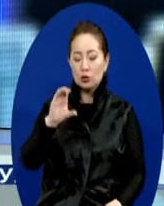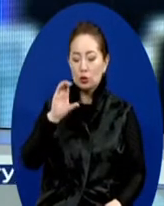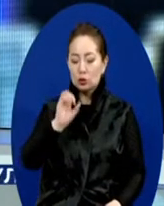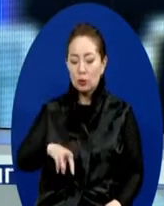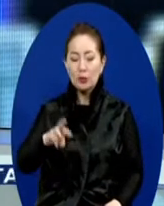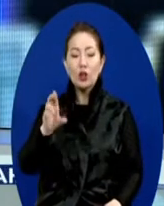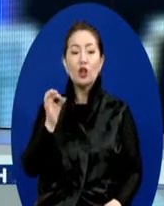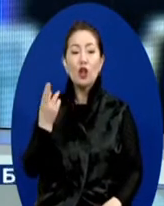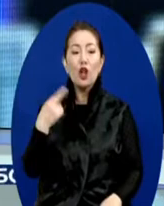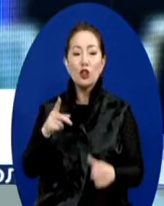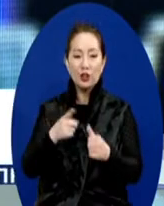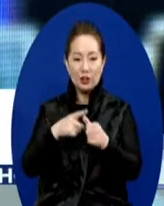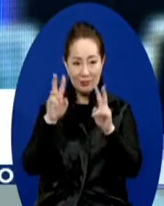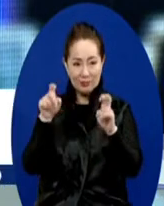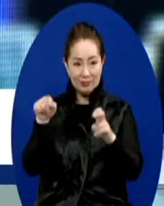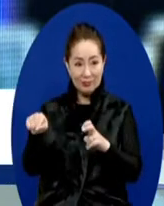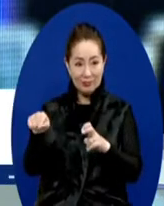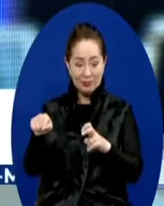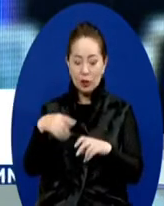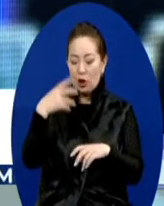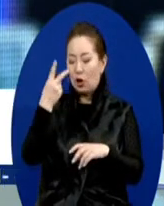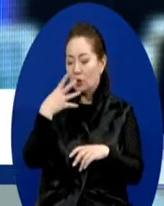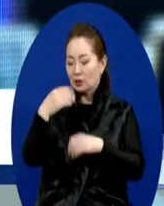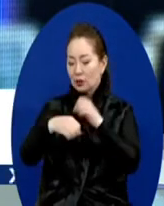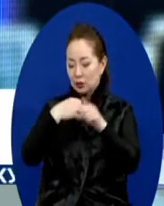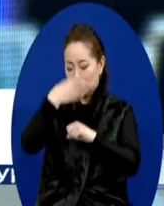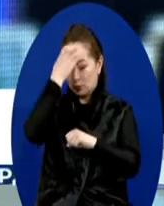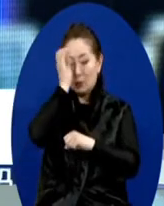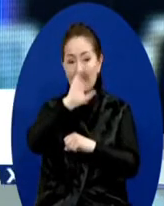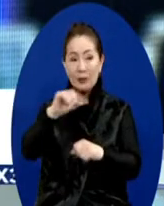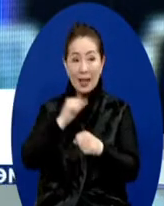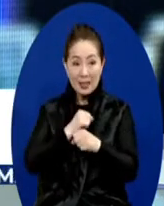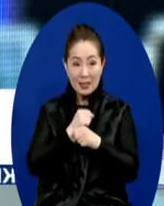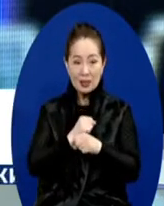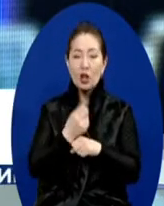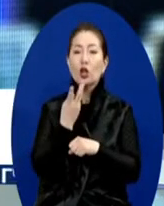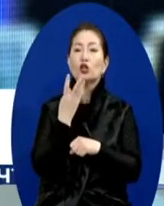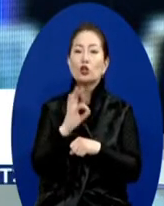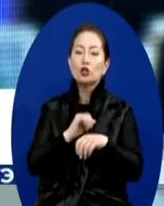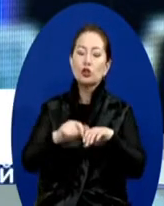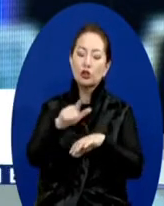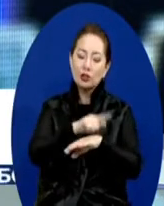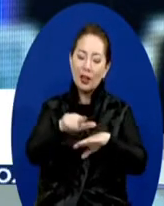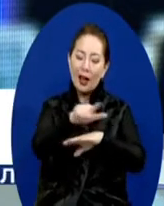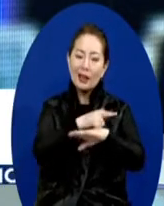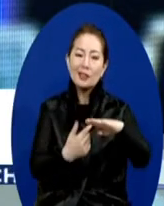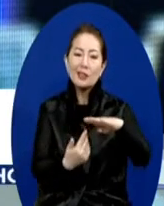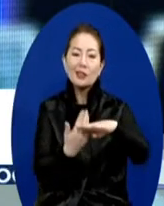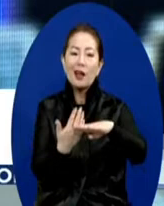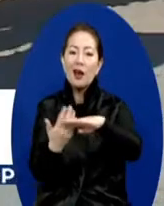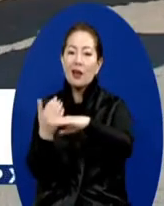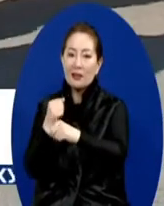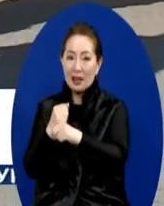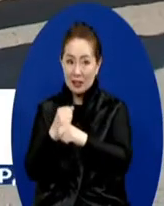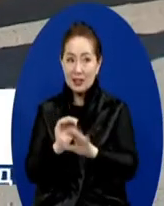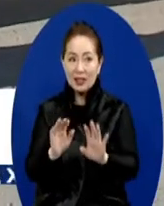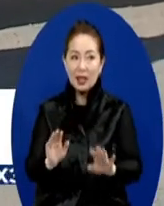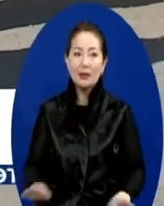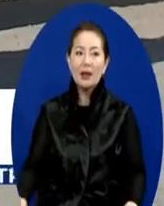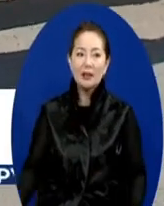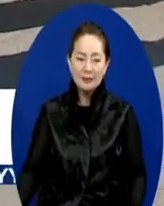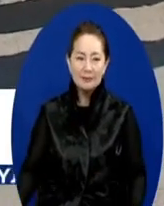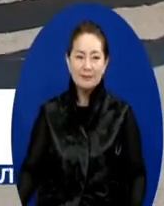тариалан ч Донидиум, тэрээр 25 жил төрийн байгууллагад ажиллахын зэрэгцээ 40 орчим жил газар тариалангийн салбарт ажиллажээ.